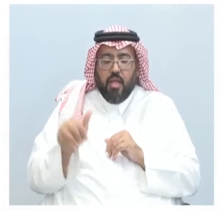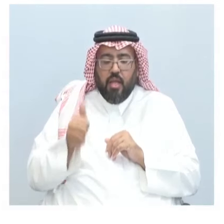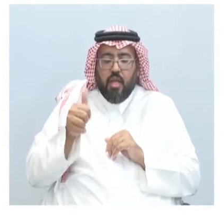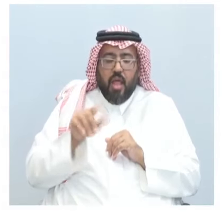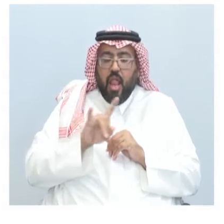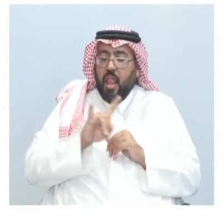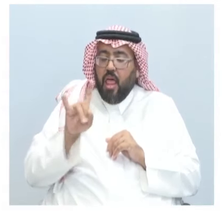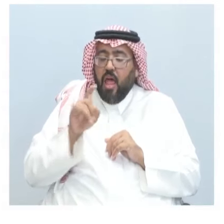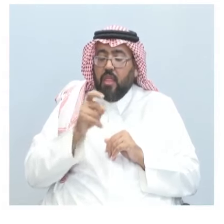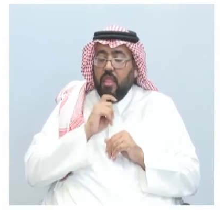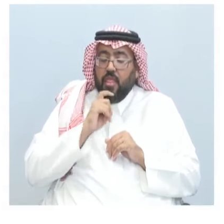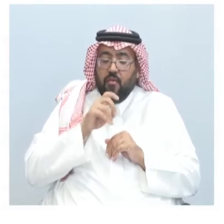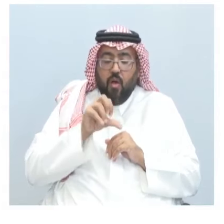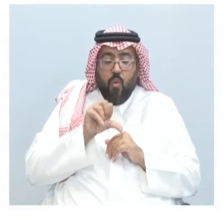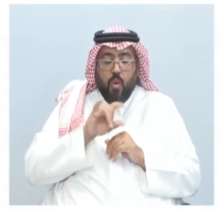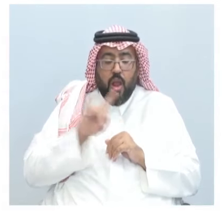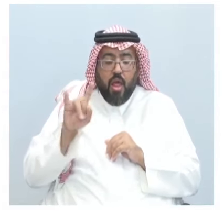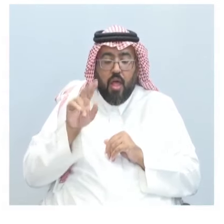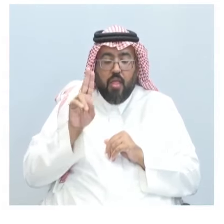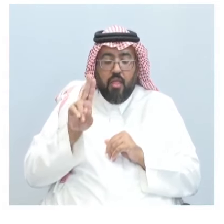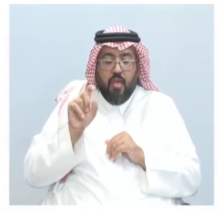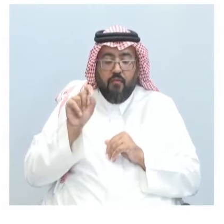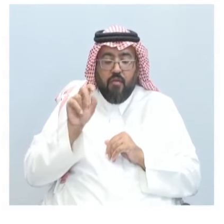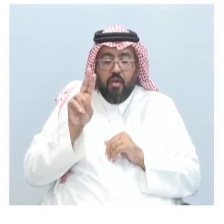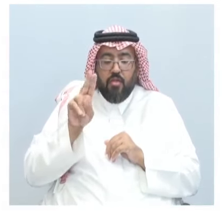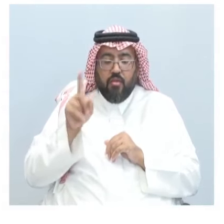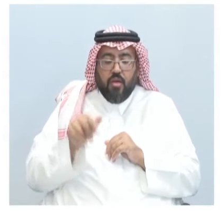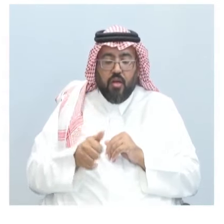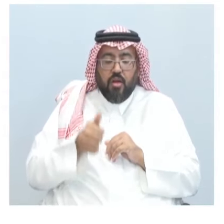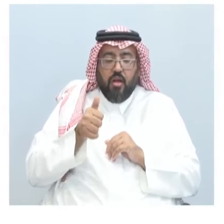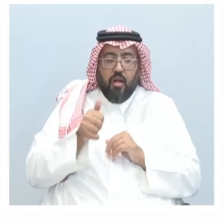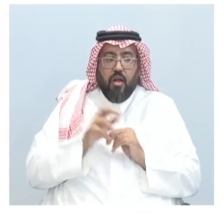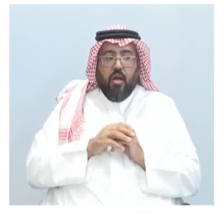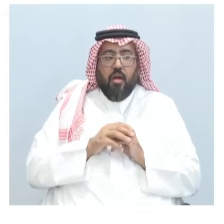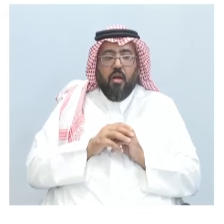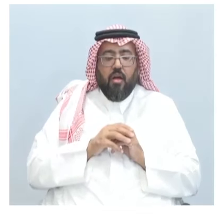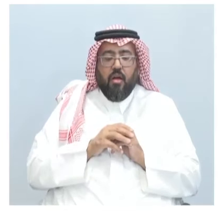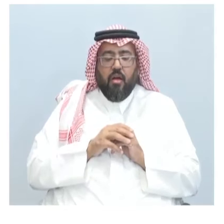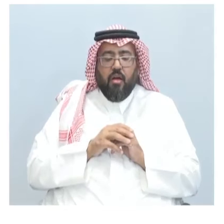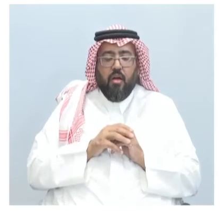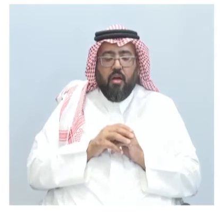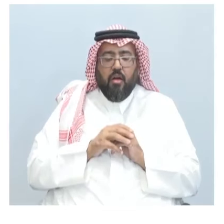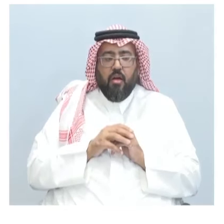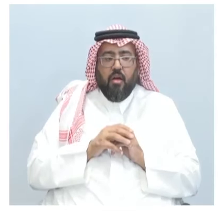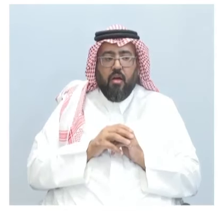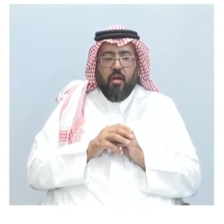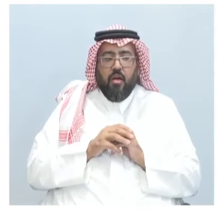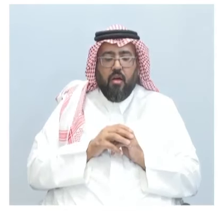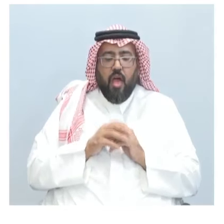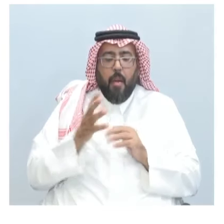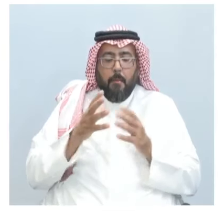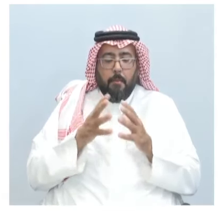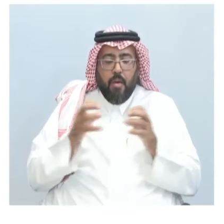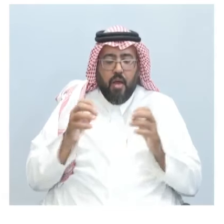ولا تفتر من الفتور طيب ما